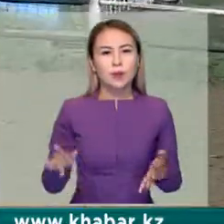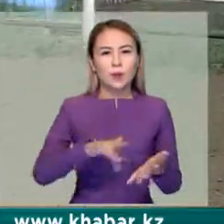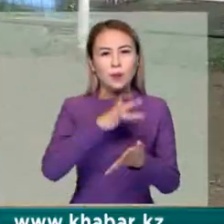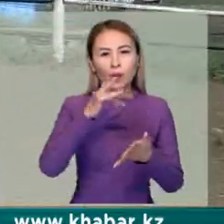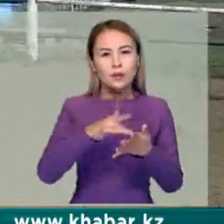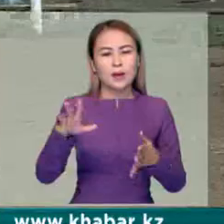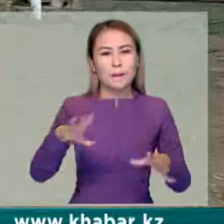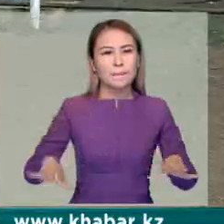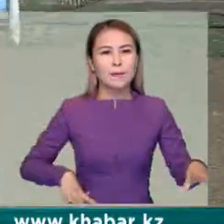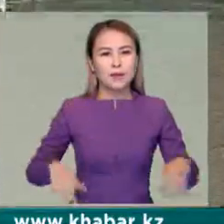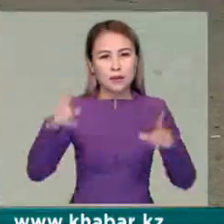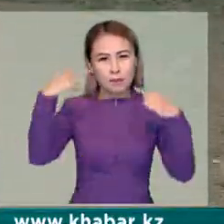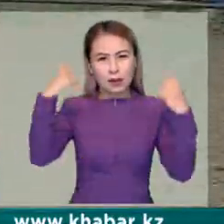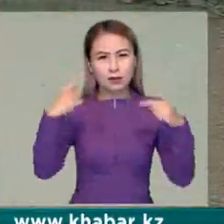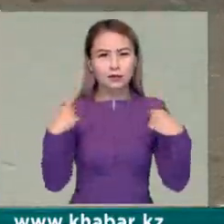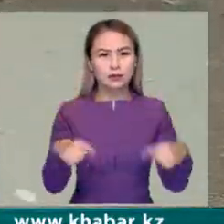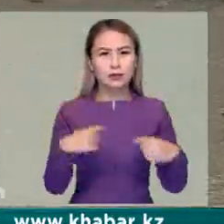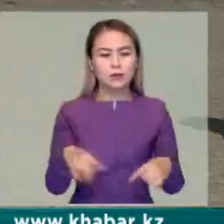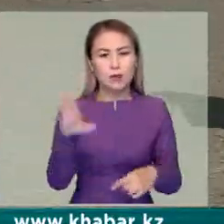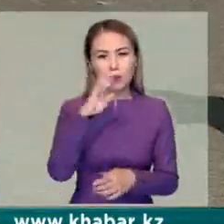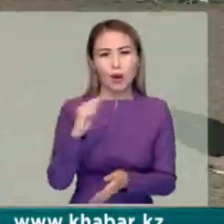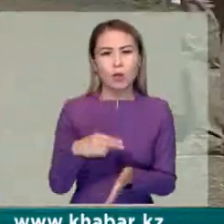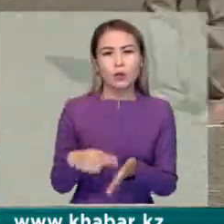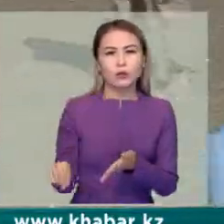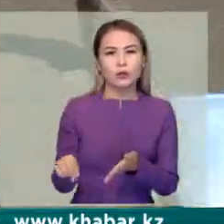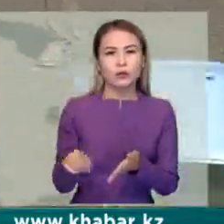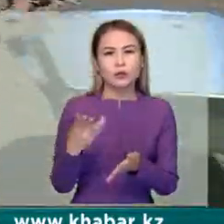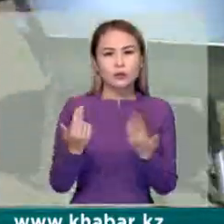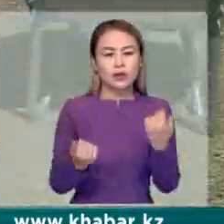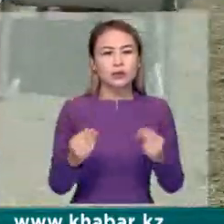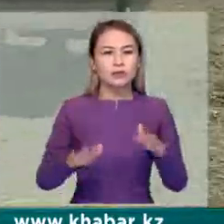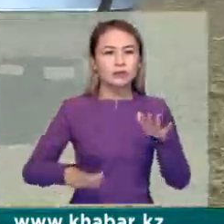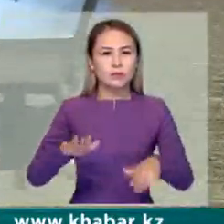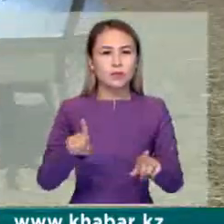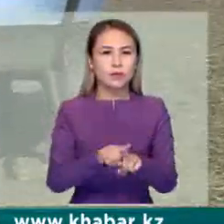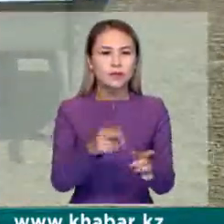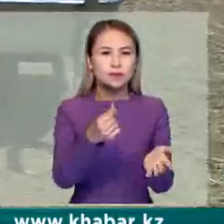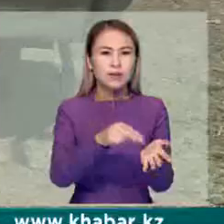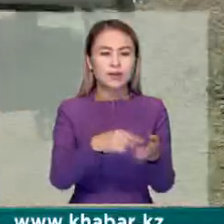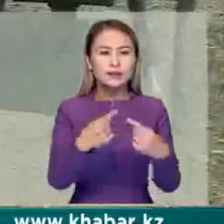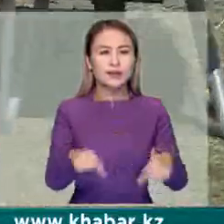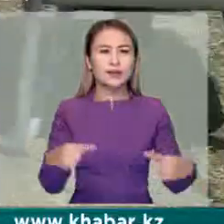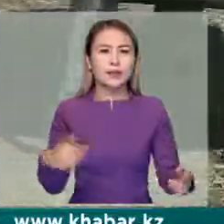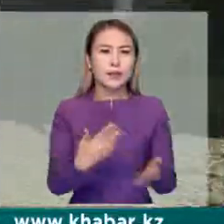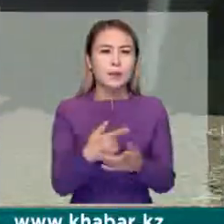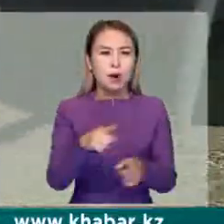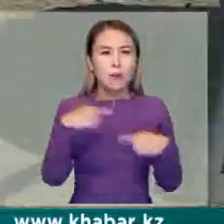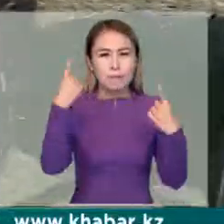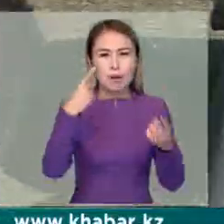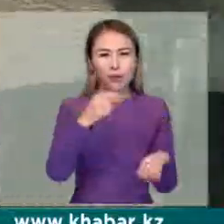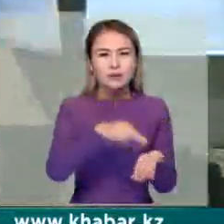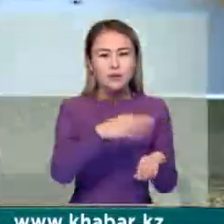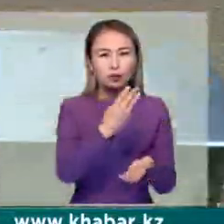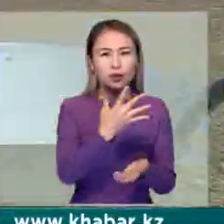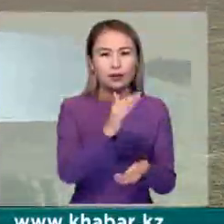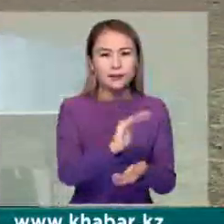сыртындағы базарда қойлардың бағасы қол жетінде, әрине салмағына қарай бағасы әртүрлі. Мәселен, мына қойдың бағасы 45